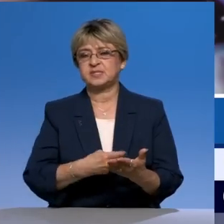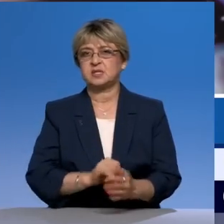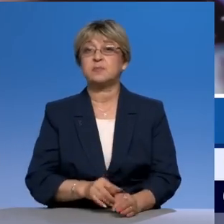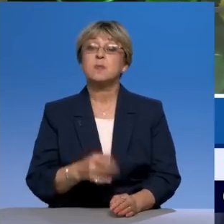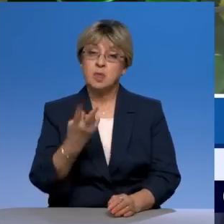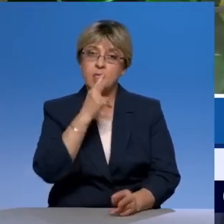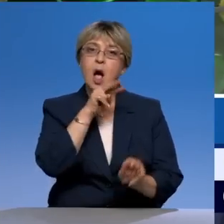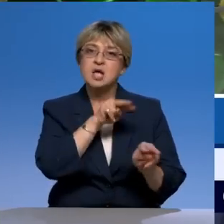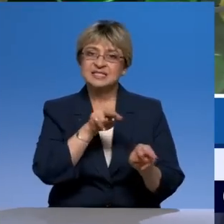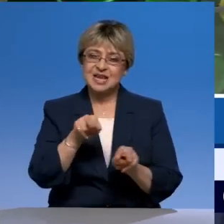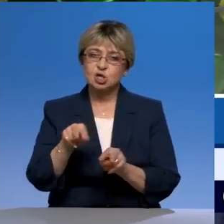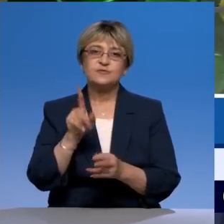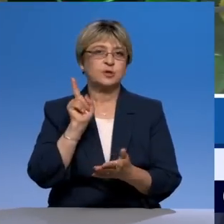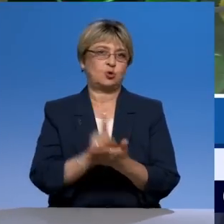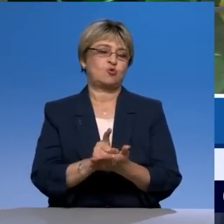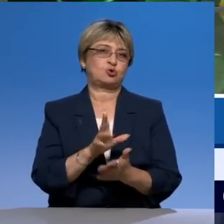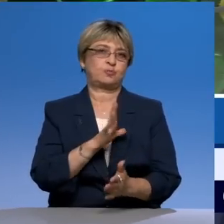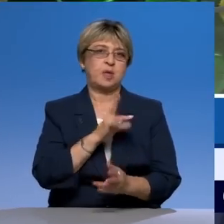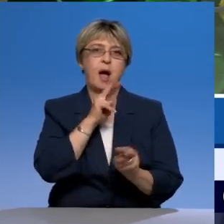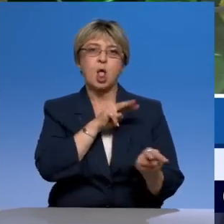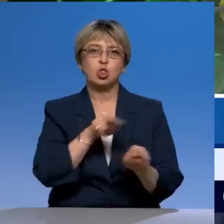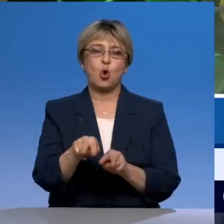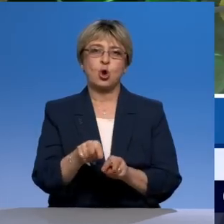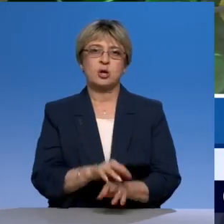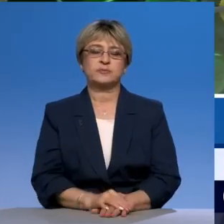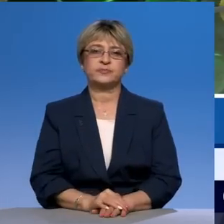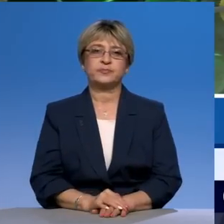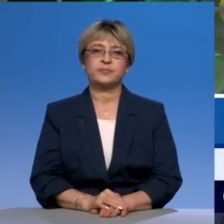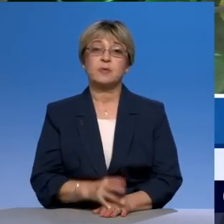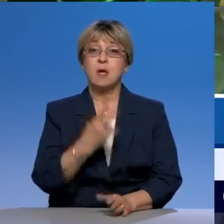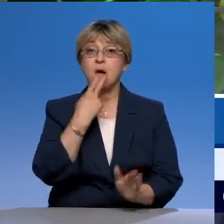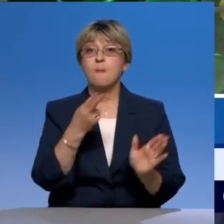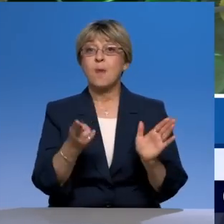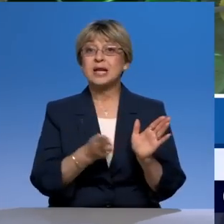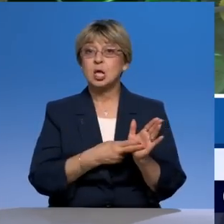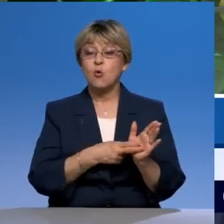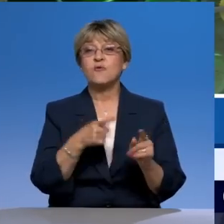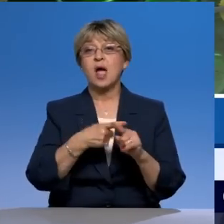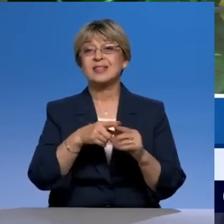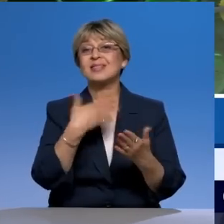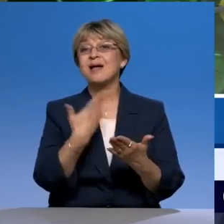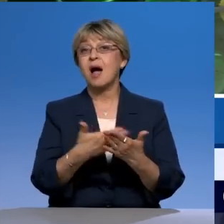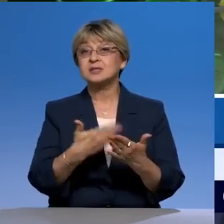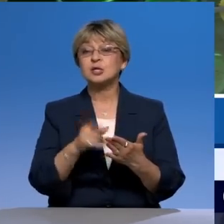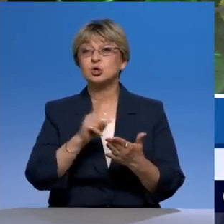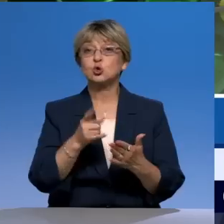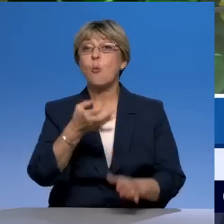отслеживание, контроль должен быть. И эта маркировка, она является доказательством того, что